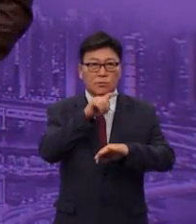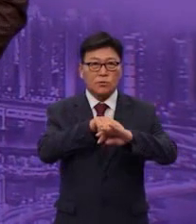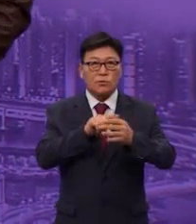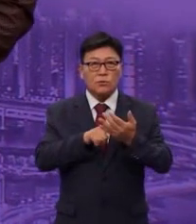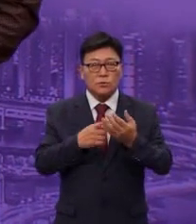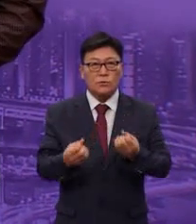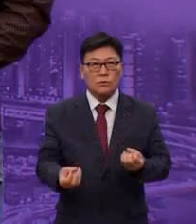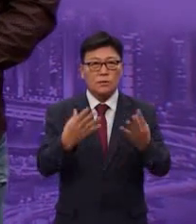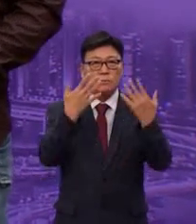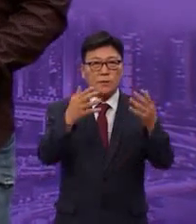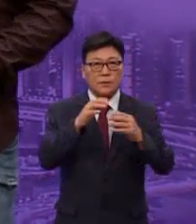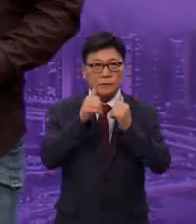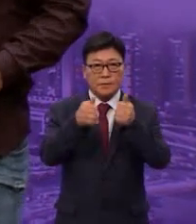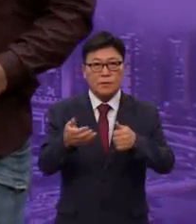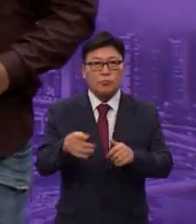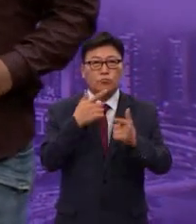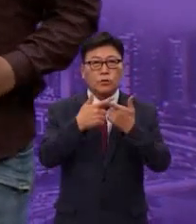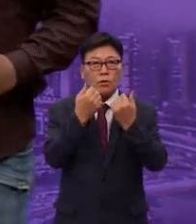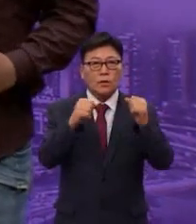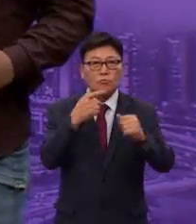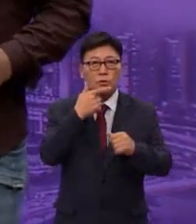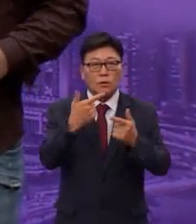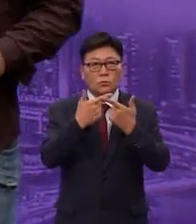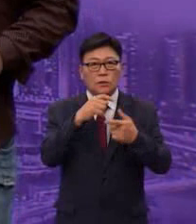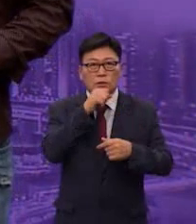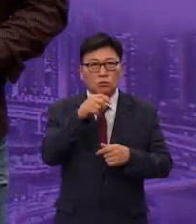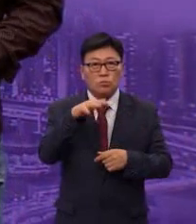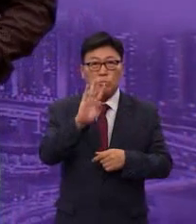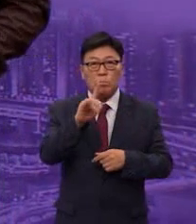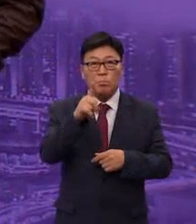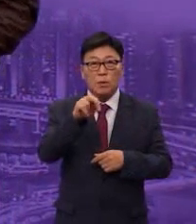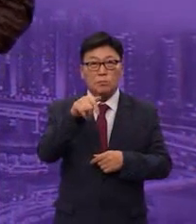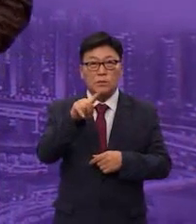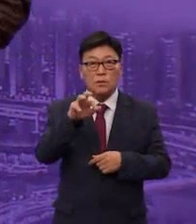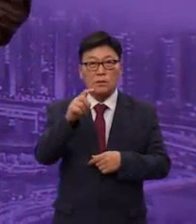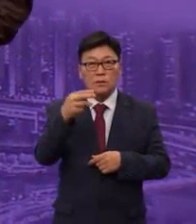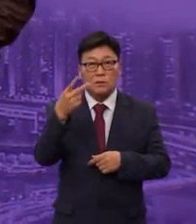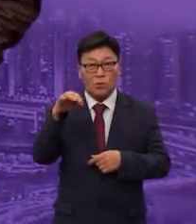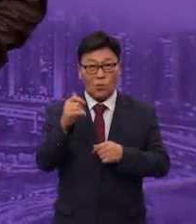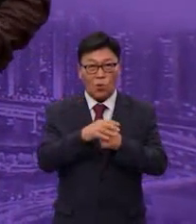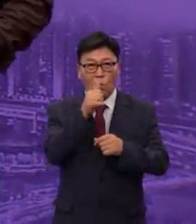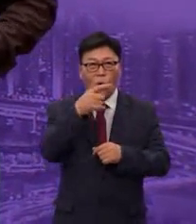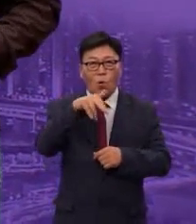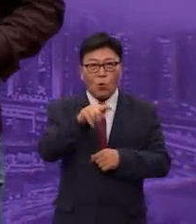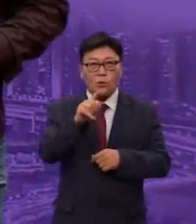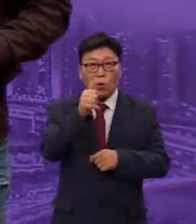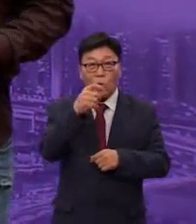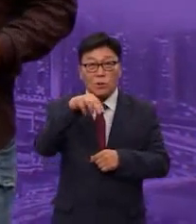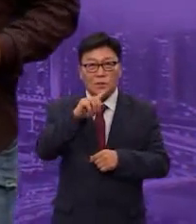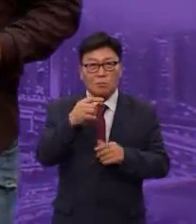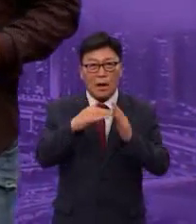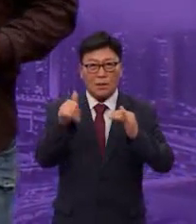축하드립니다. 인사드리겠습니다. 저는 부산광역시 부산진구 범천이동 호천마을 주민협의회 마을 공동체 대표를 맡고